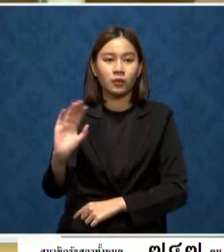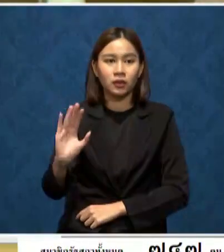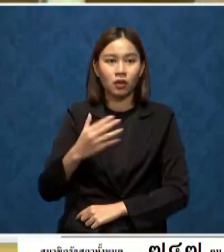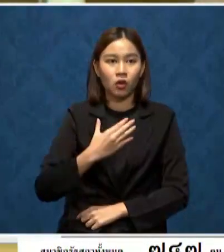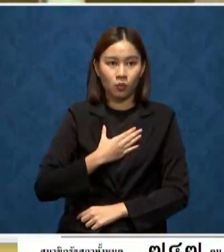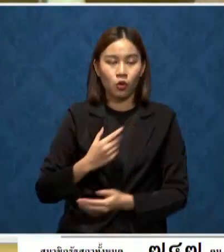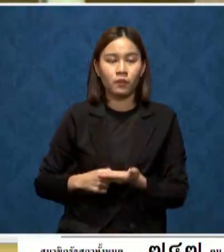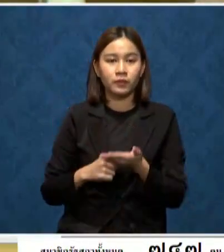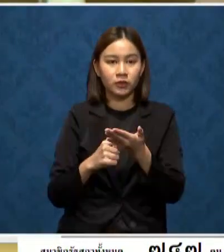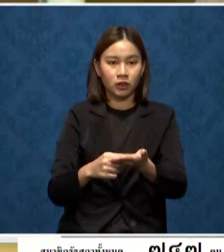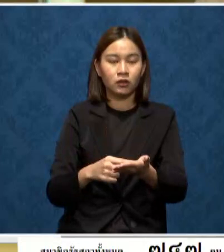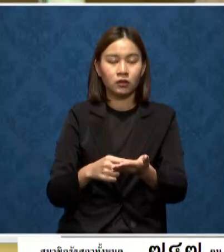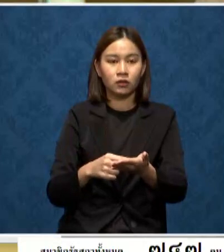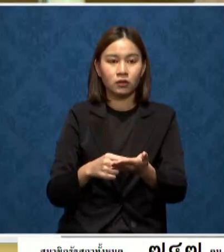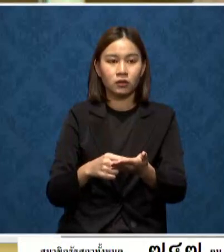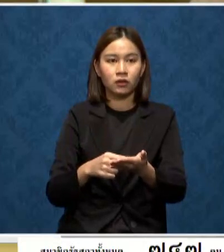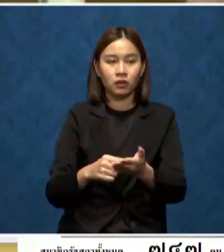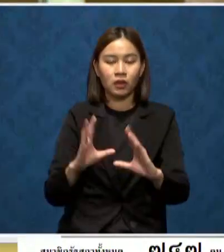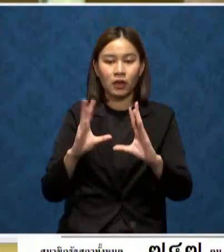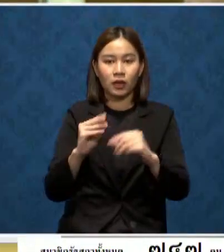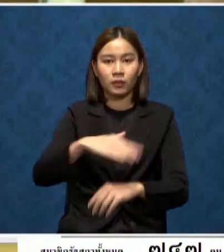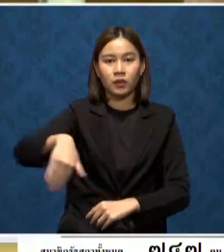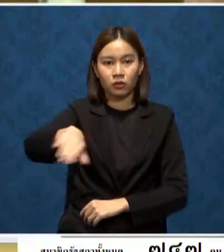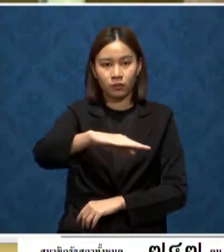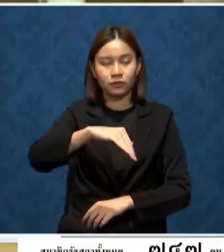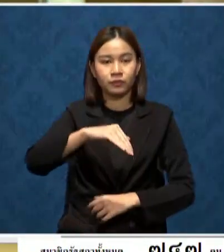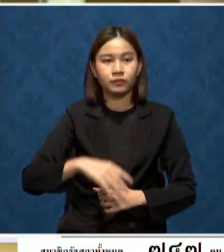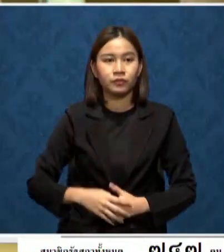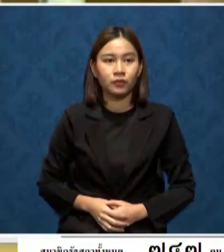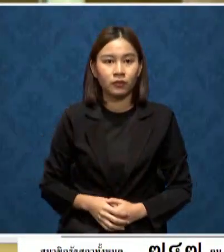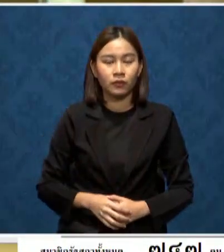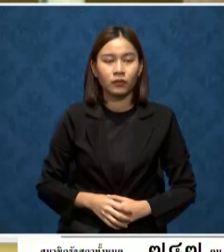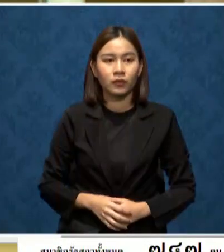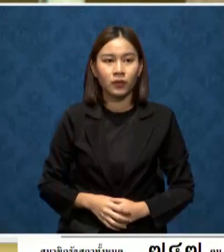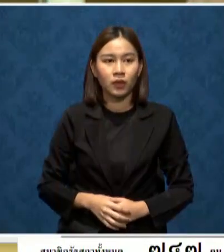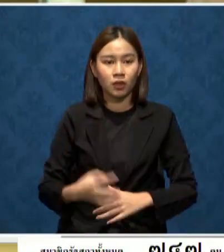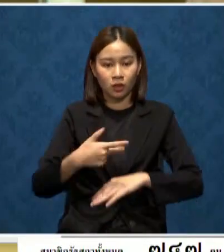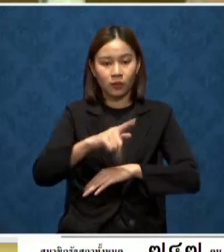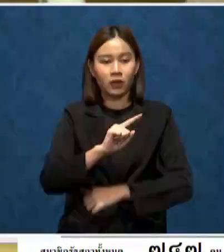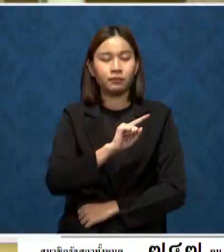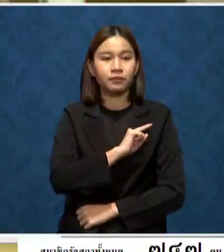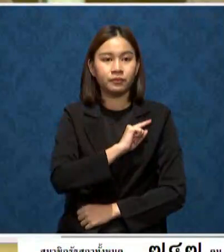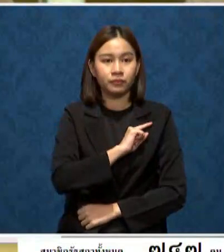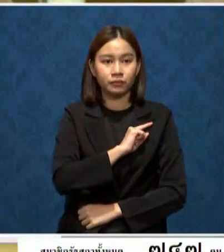ผมครัเปนคนเสนอที่ประชุม ตอนประทาน ทำหน้าที่